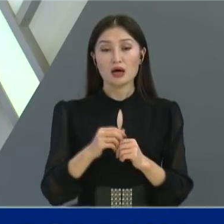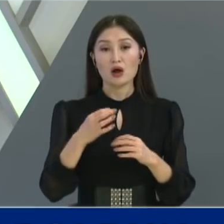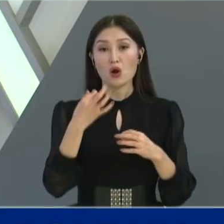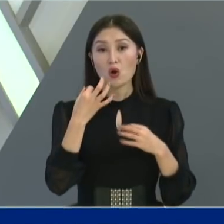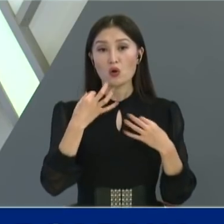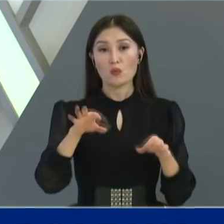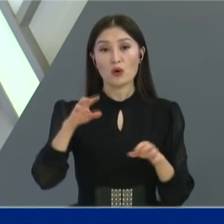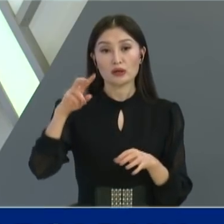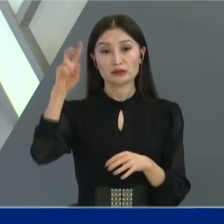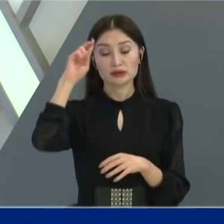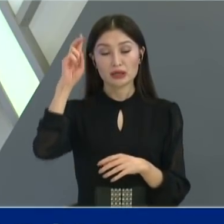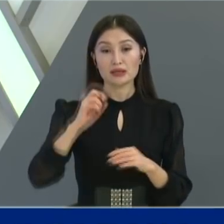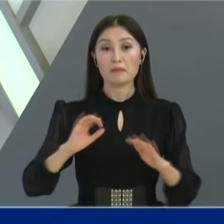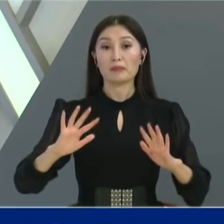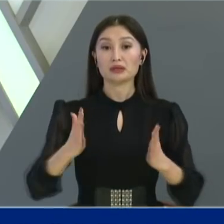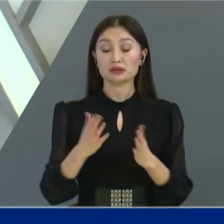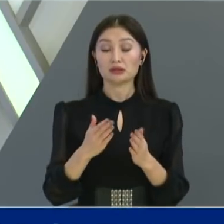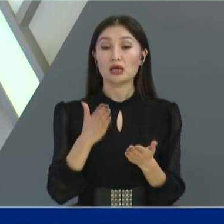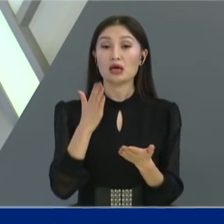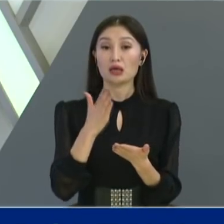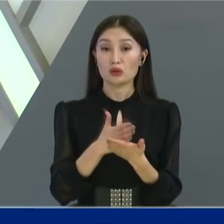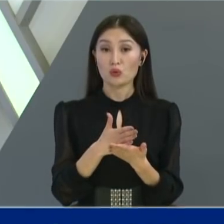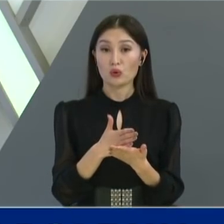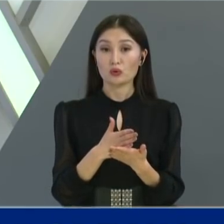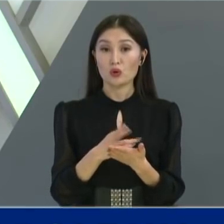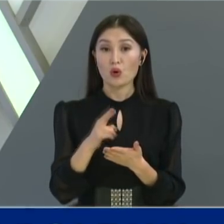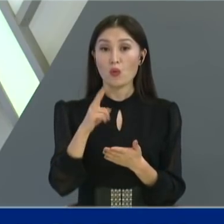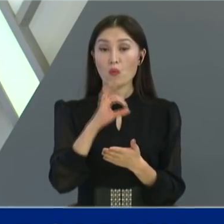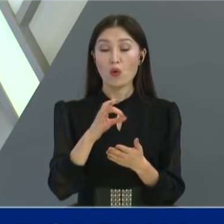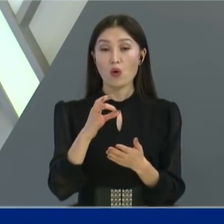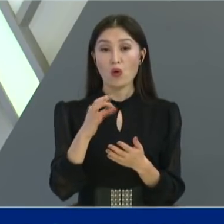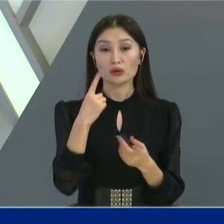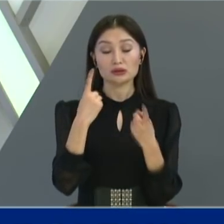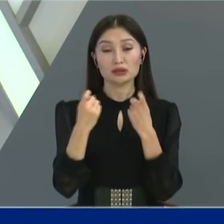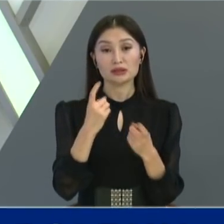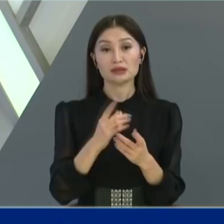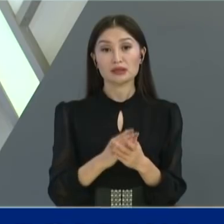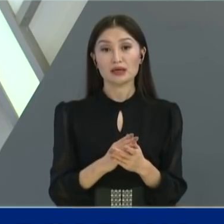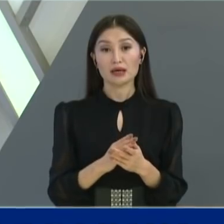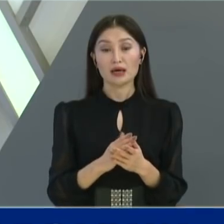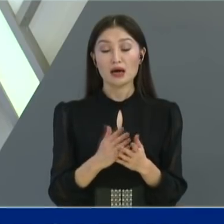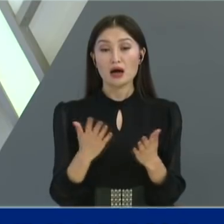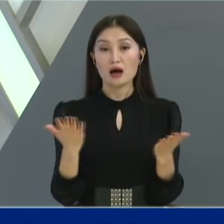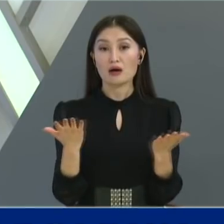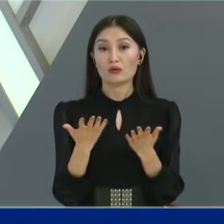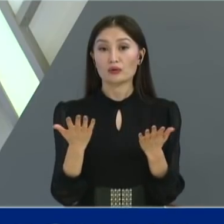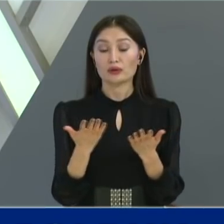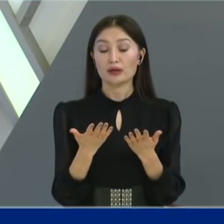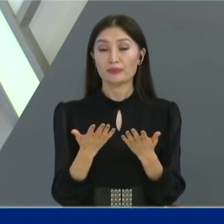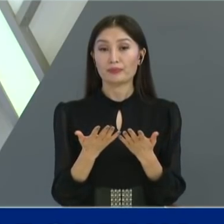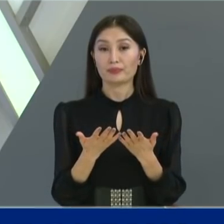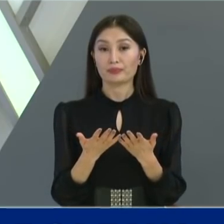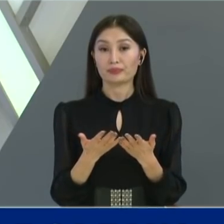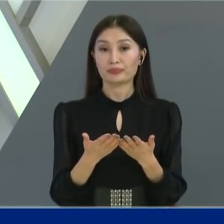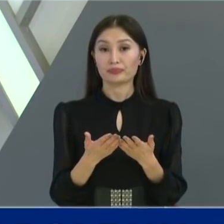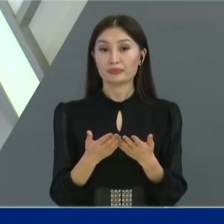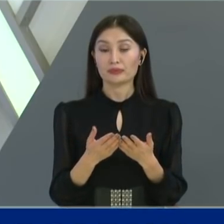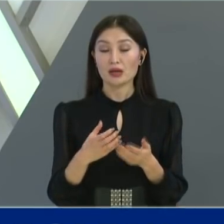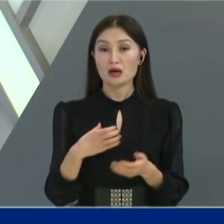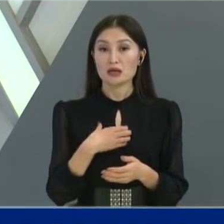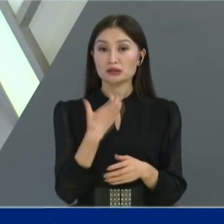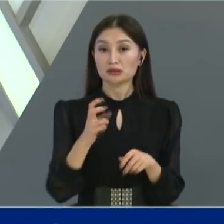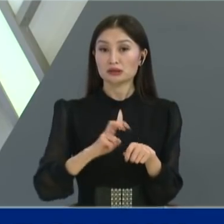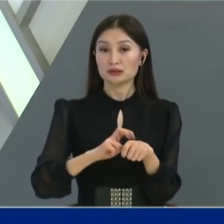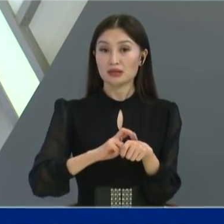происходили, идет по статистике определенный отток и страх,